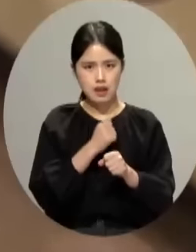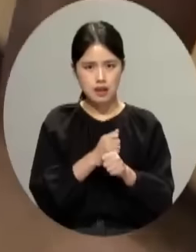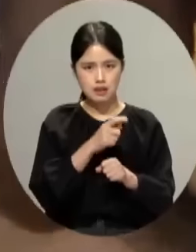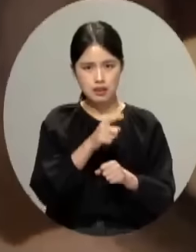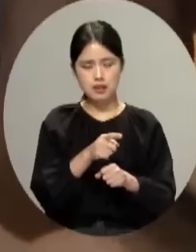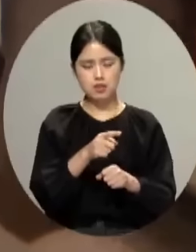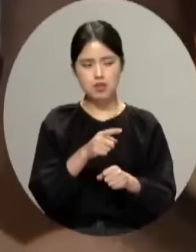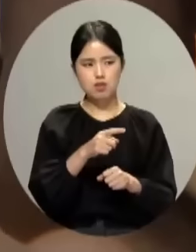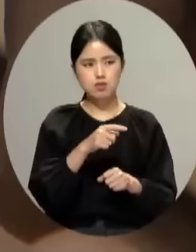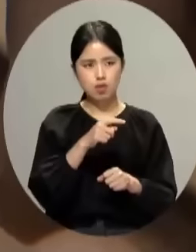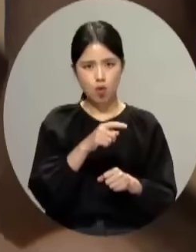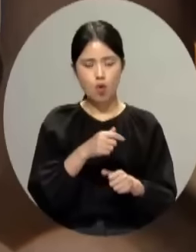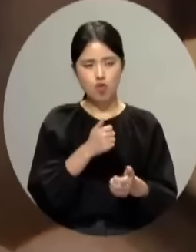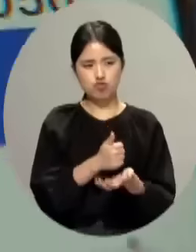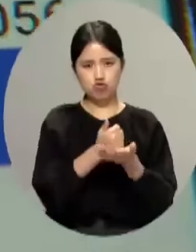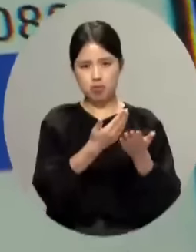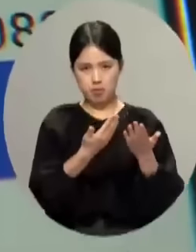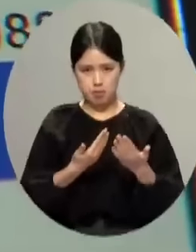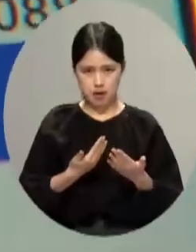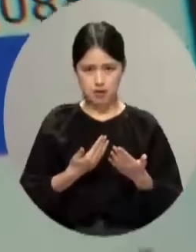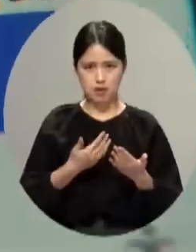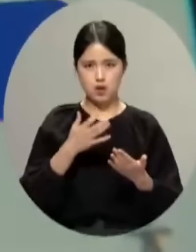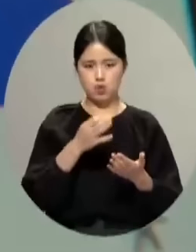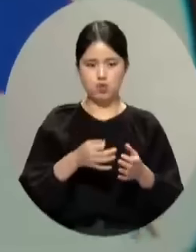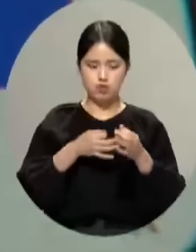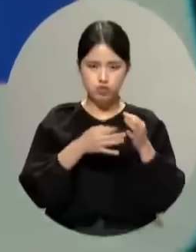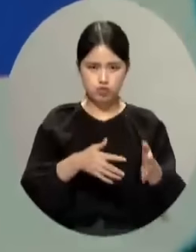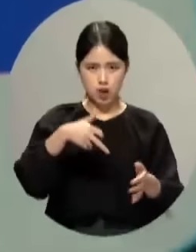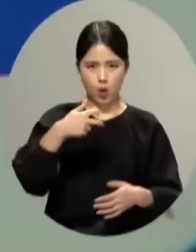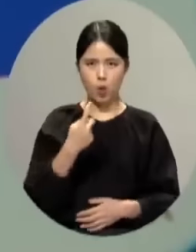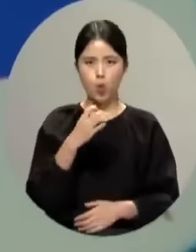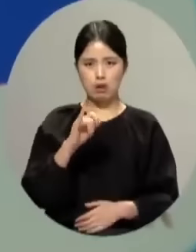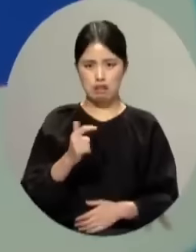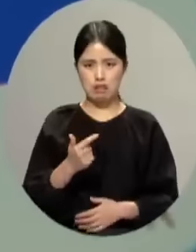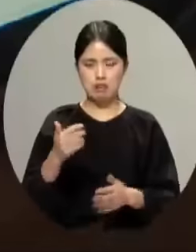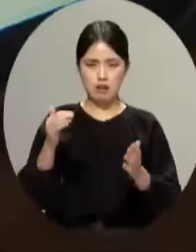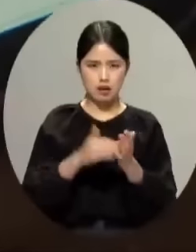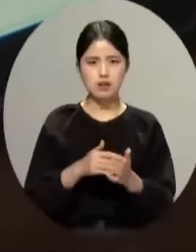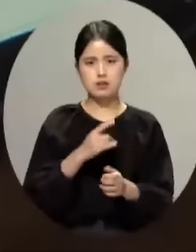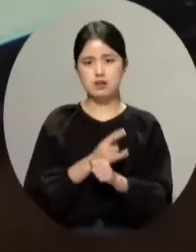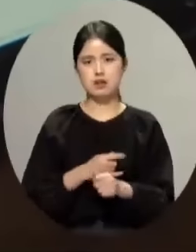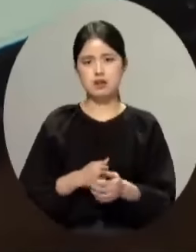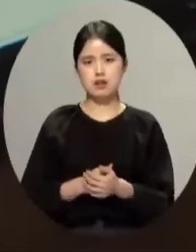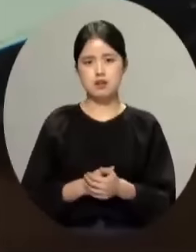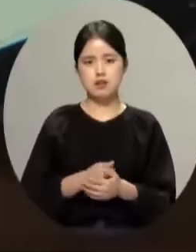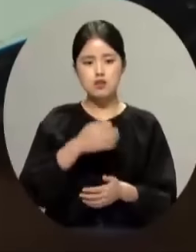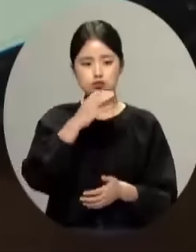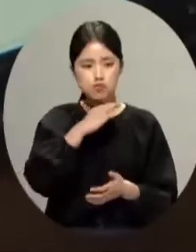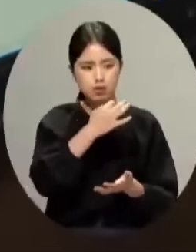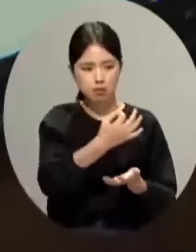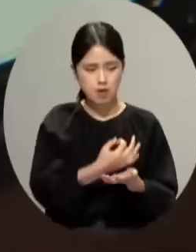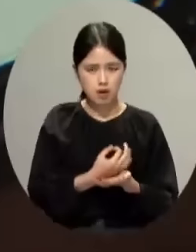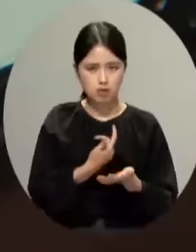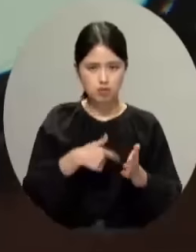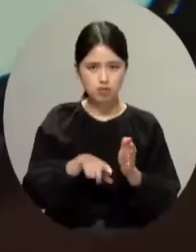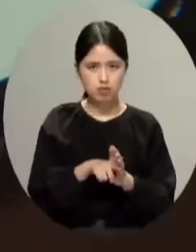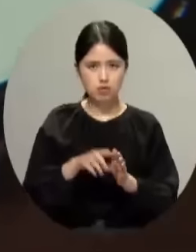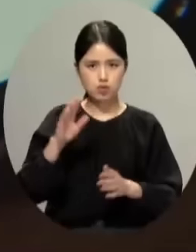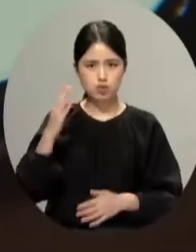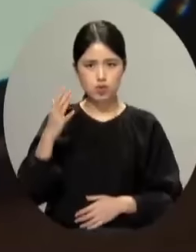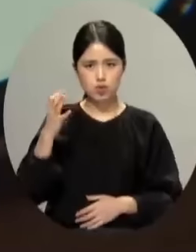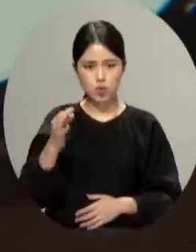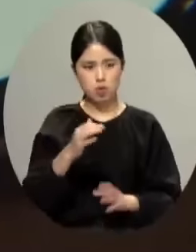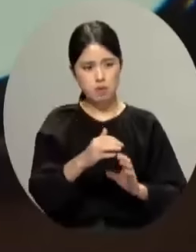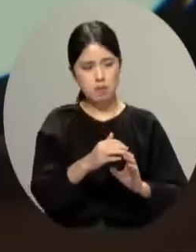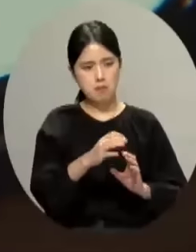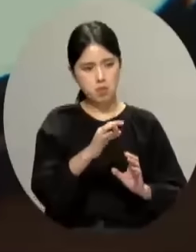본 뒤 리딩방 대표가 추천한 코인 투자에도 손을 댔던 겁니다. 수익을 회수하기 위해 최근 거금을 출금하려